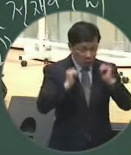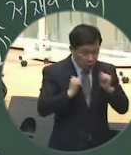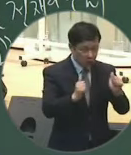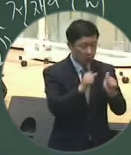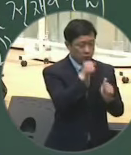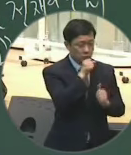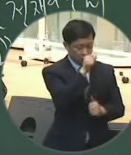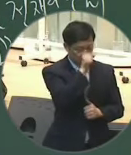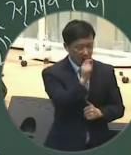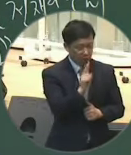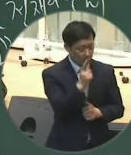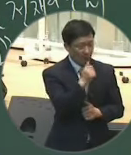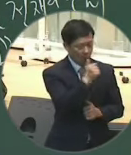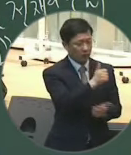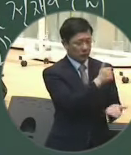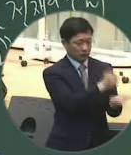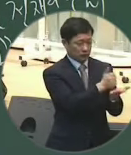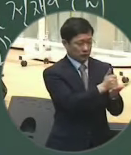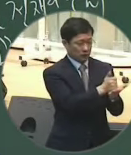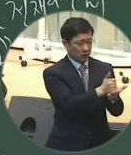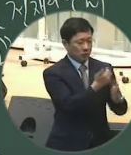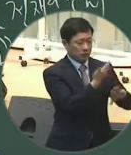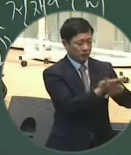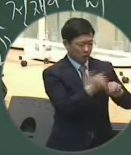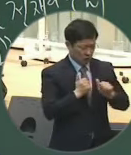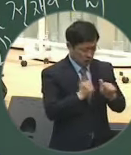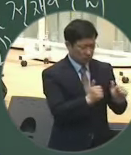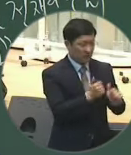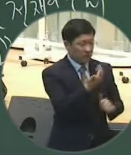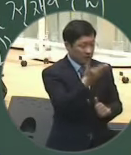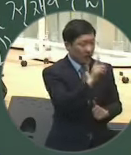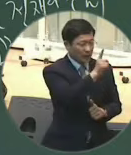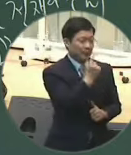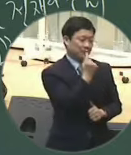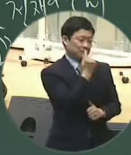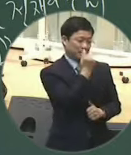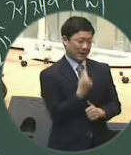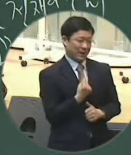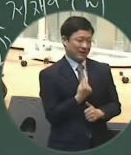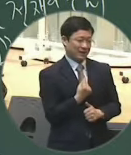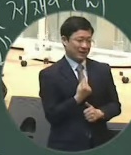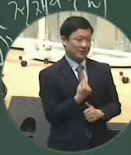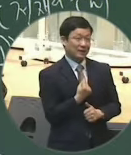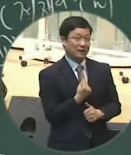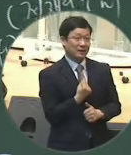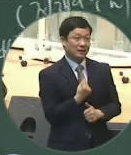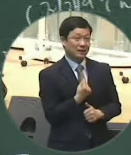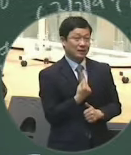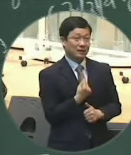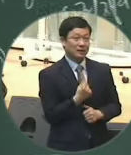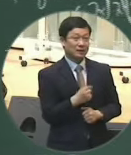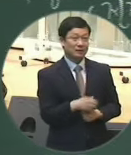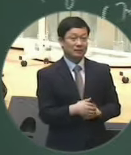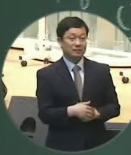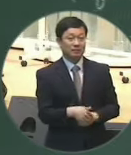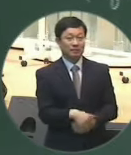열심히 했다. Yes, you've studied so much. 딴 걸 열심히 안 했다. And you've actually been focusing on the wrong thing. 네 친구 박, 자는